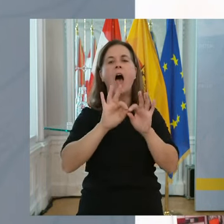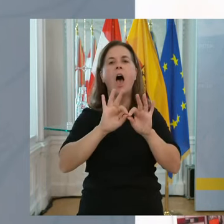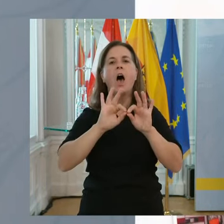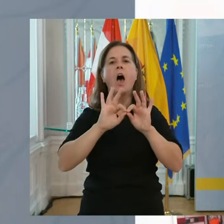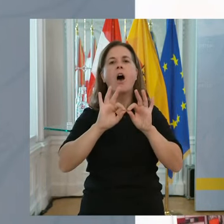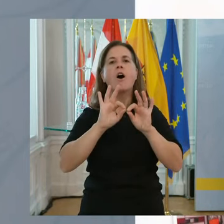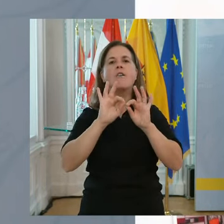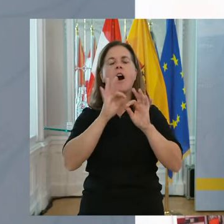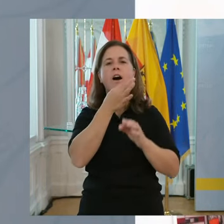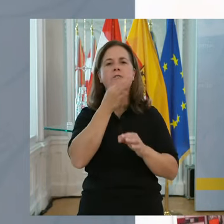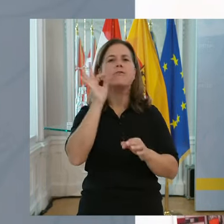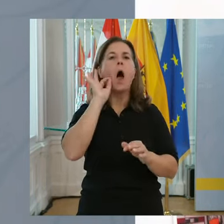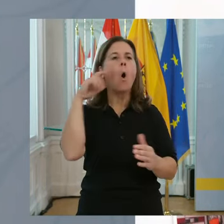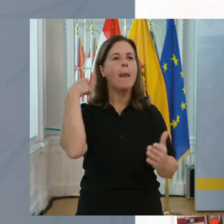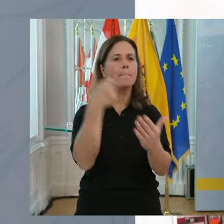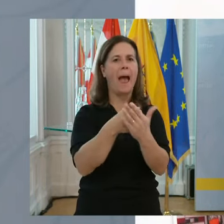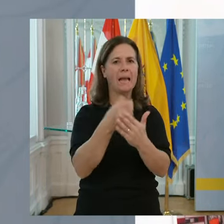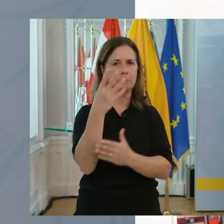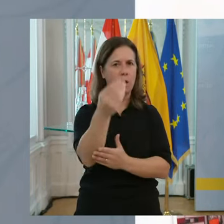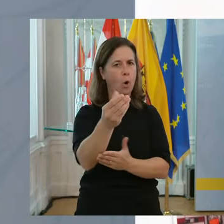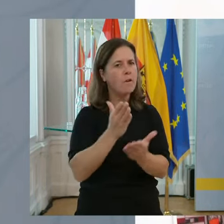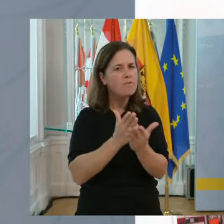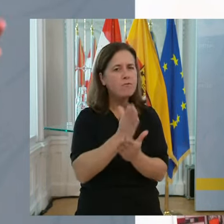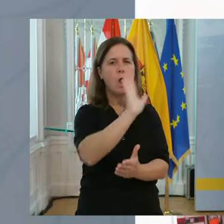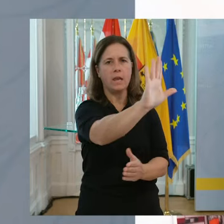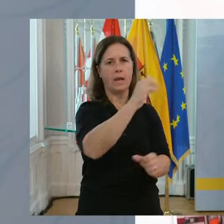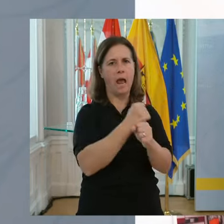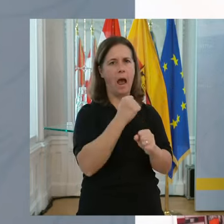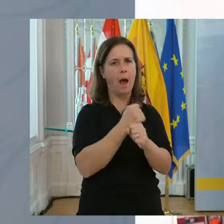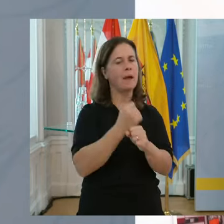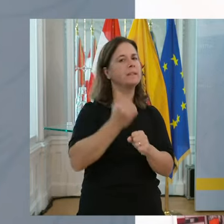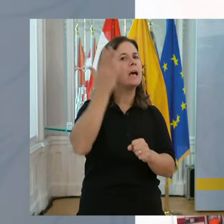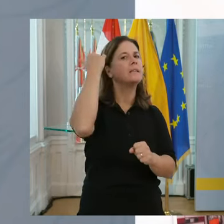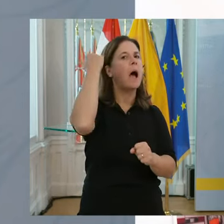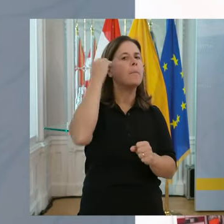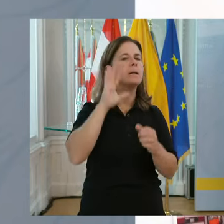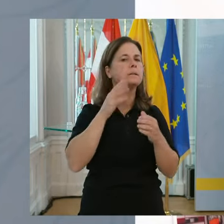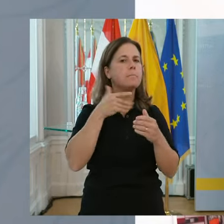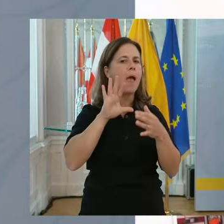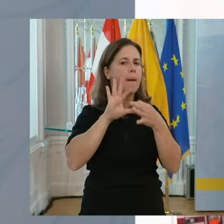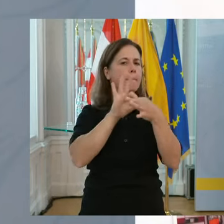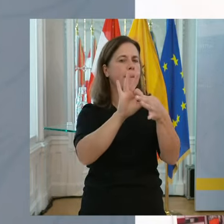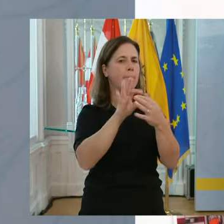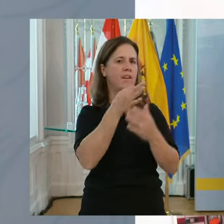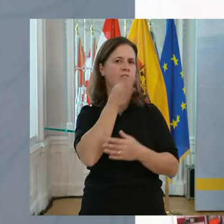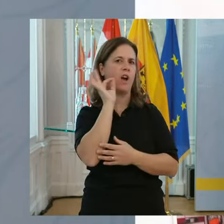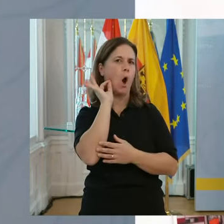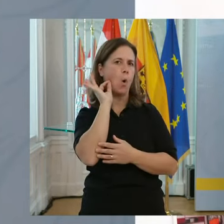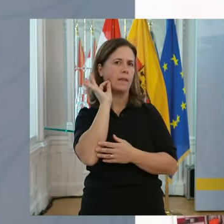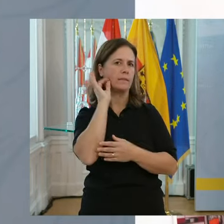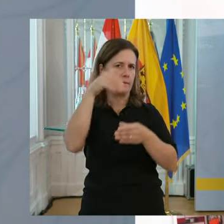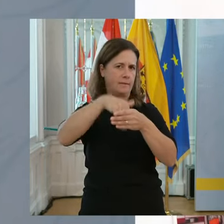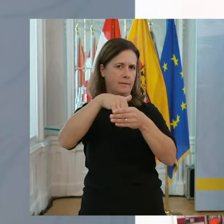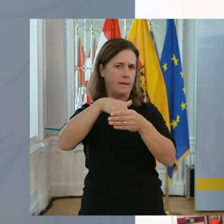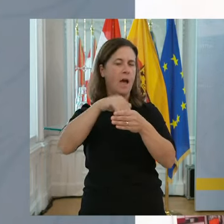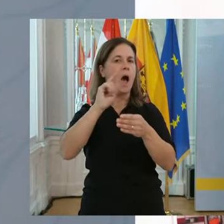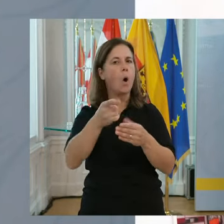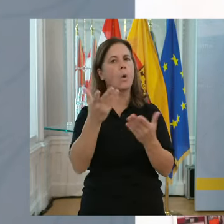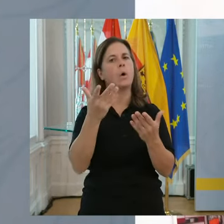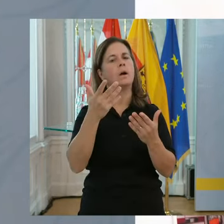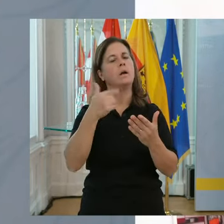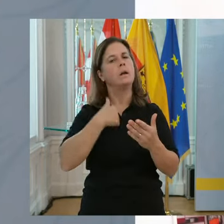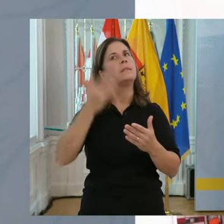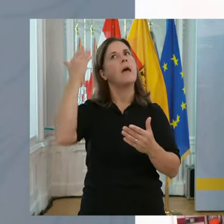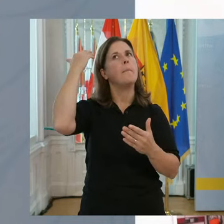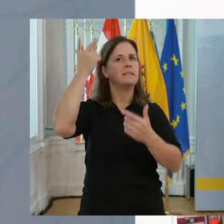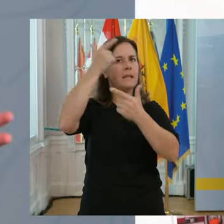erhalten, nämlich genau für diese Arbeit, die damals sich auf Frauen bezogen hat, wo es genauso darum gegangen ist, wo wir erklärt